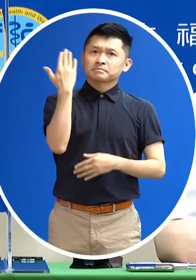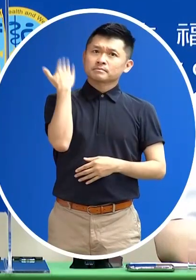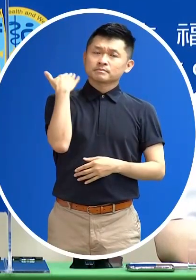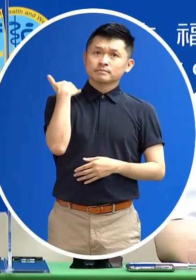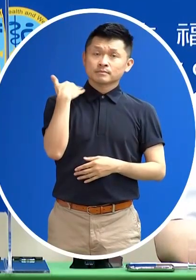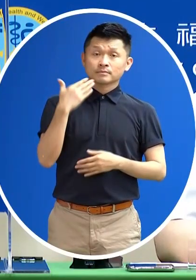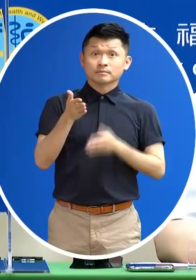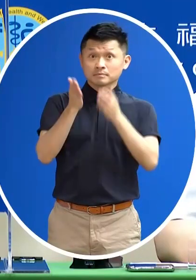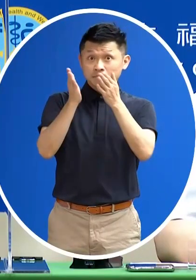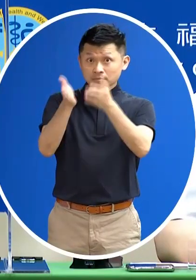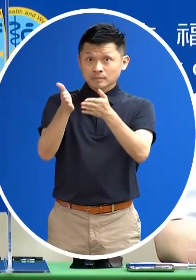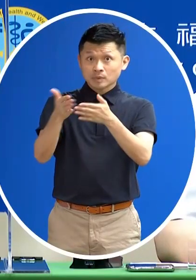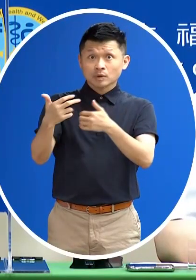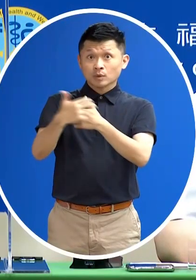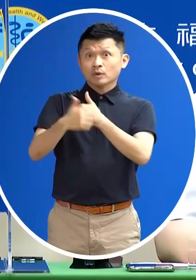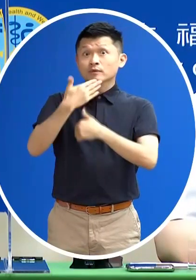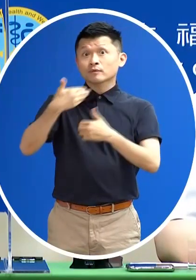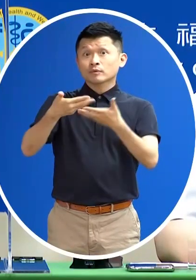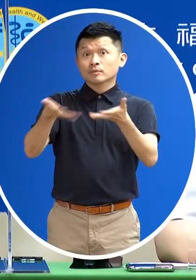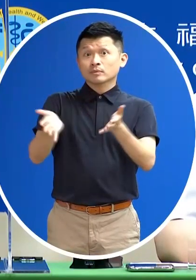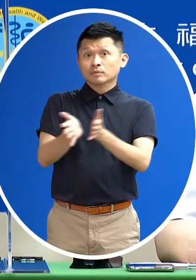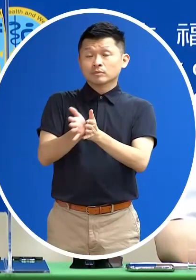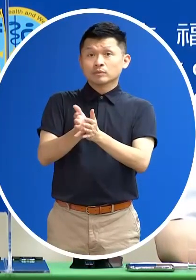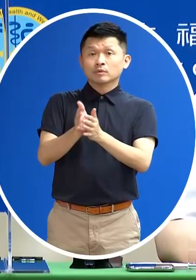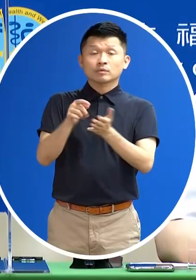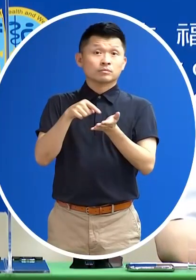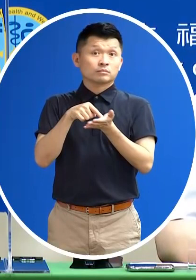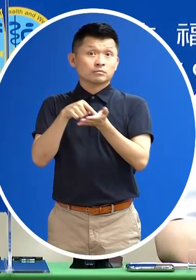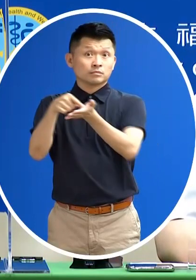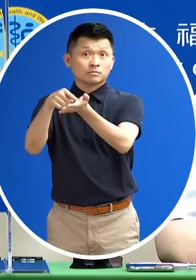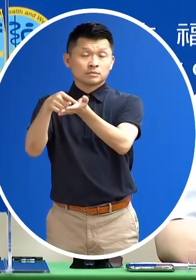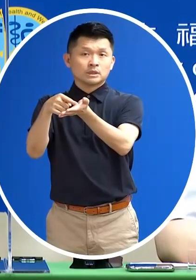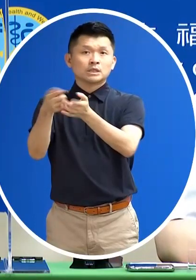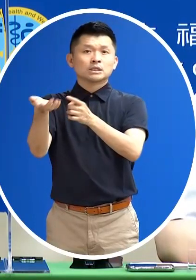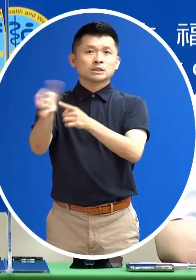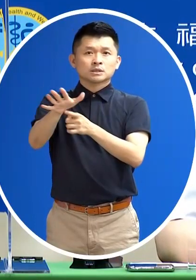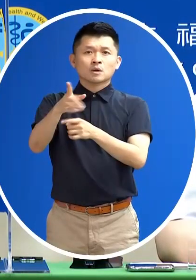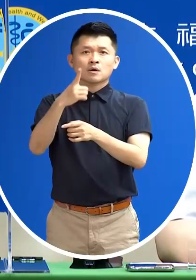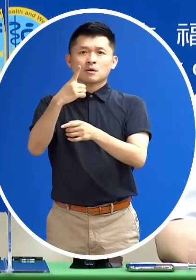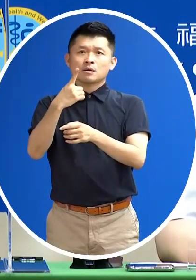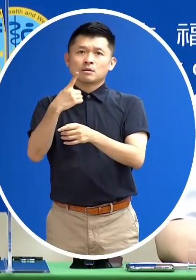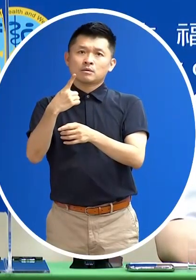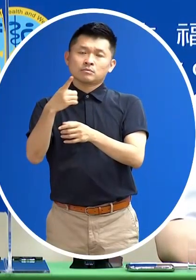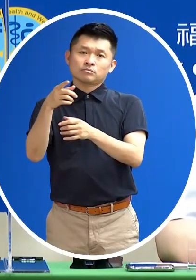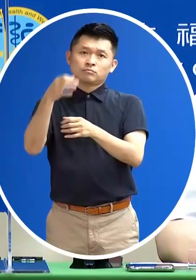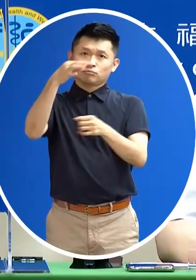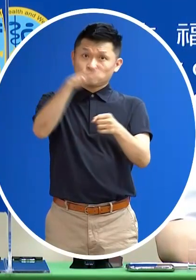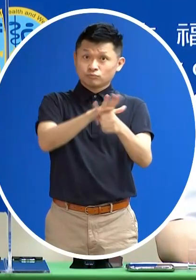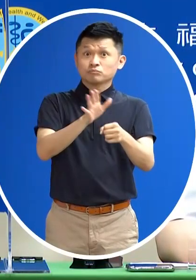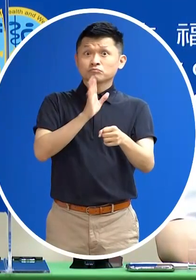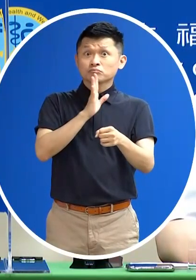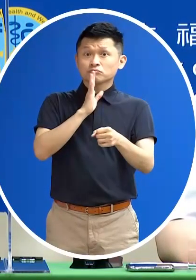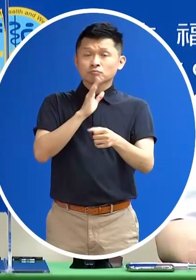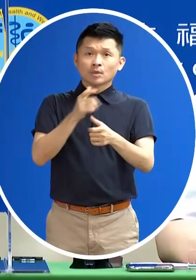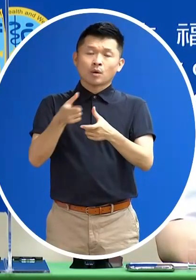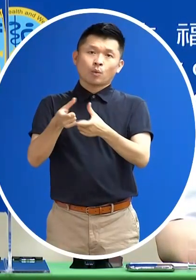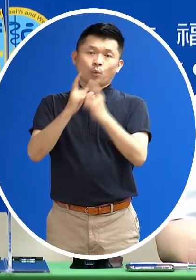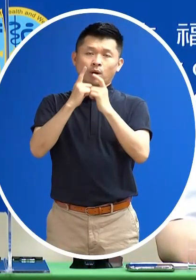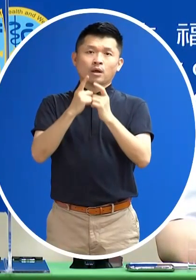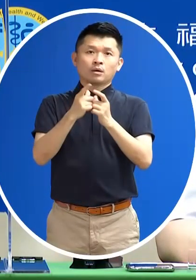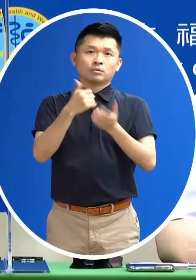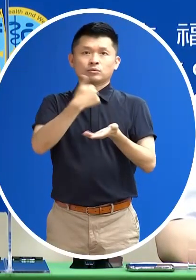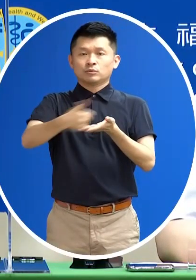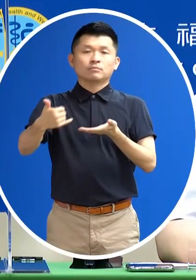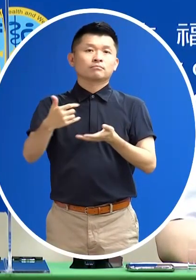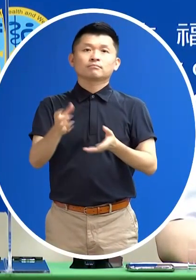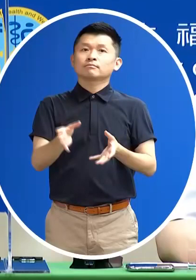经有去跟我们的这个卫福部社公司这边申请死亡慰问金的话，是不会再予以追回，所以这部分